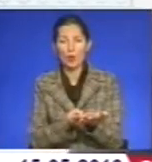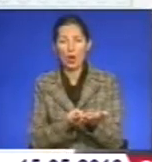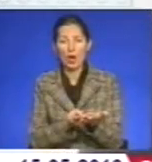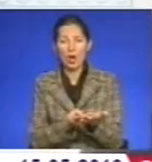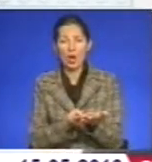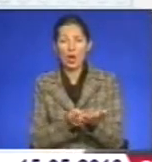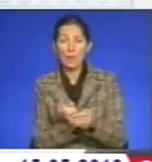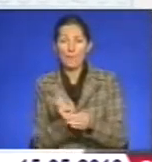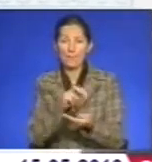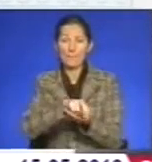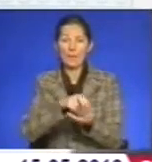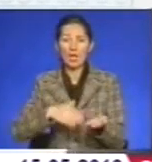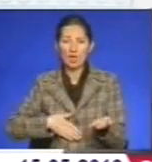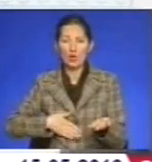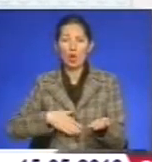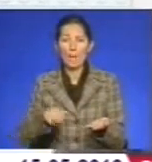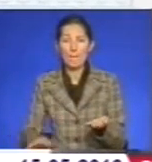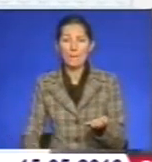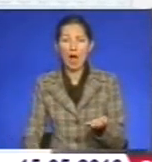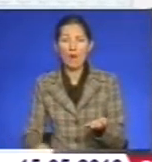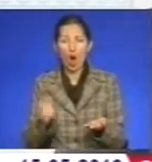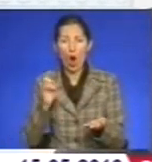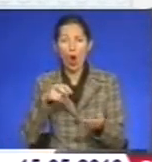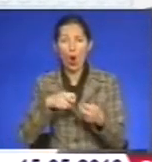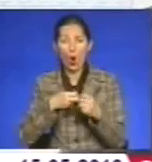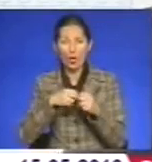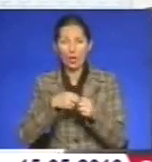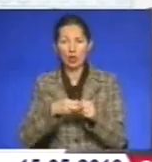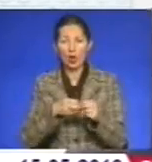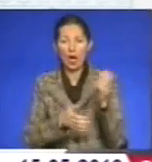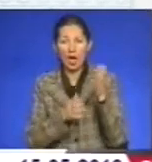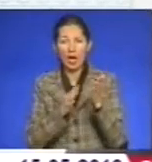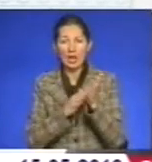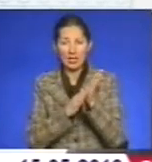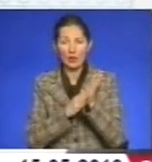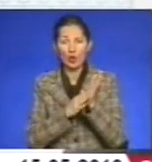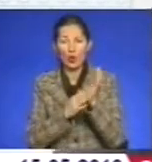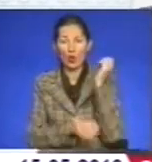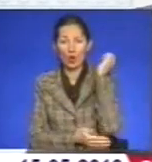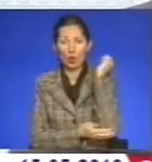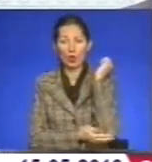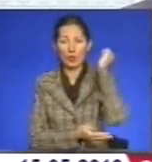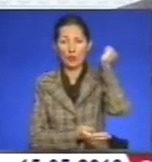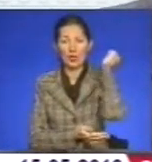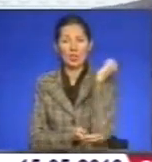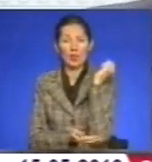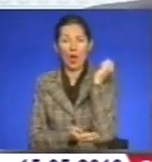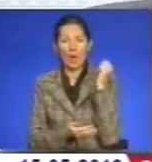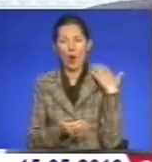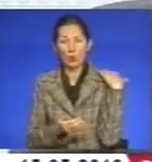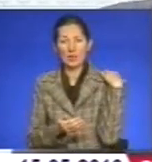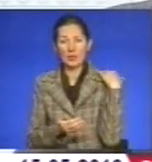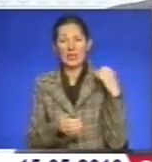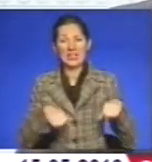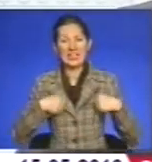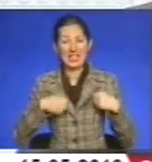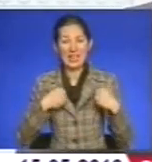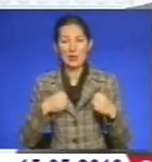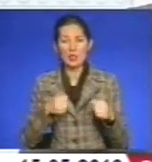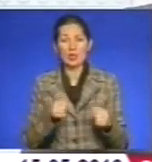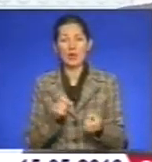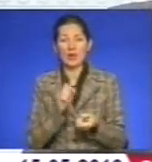праве коліно і лівою рукою локтем нажимаємо в область спини і стараючись